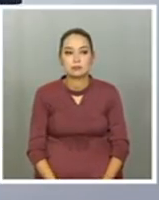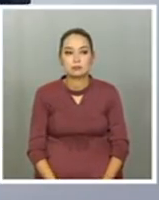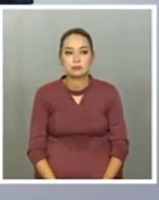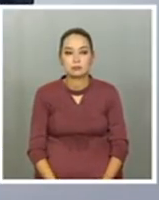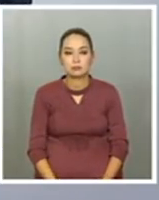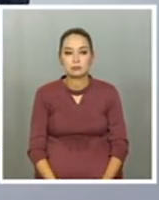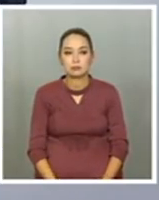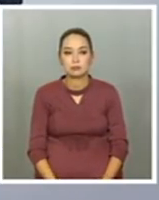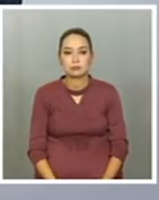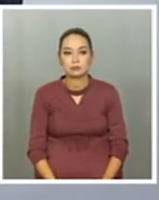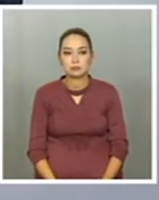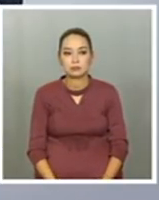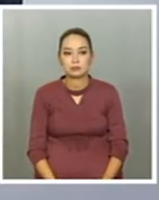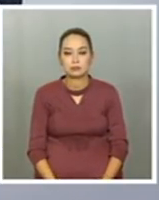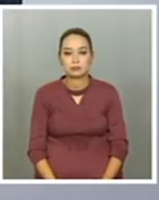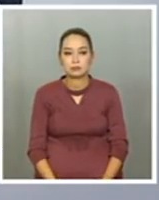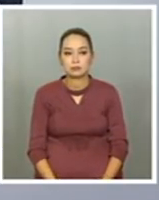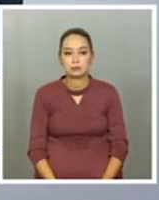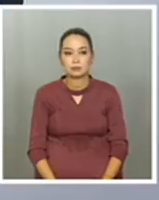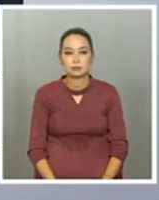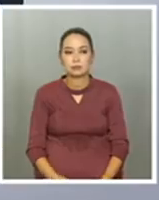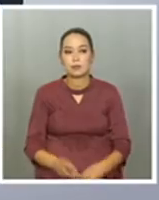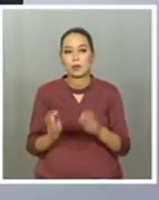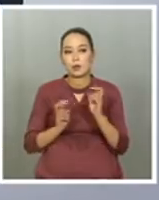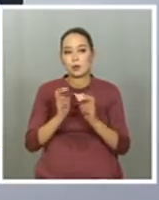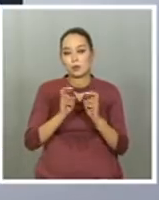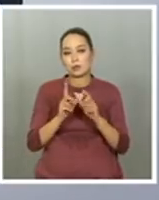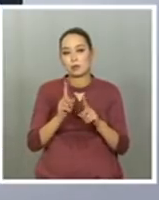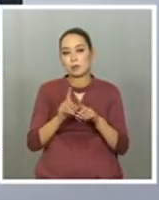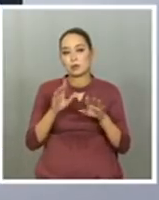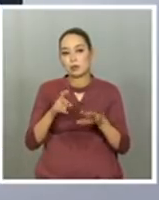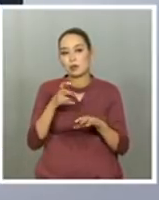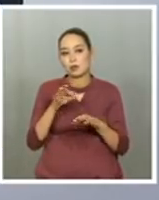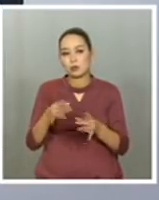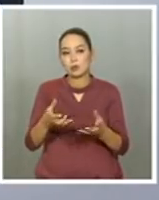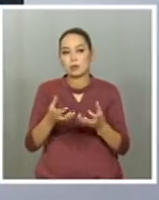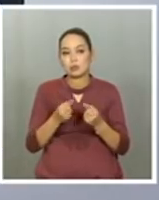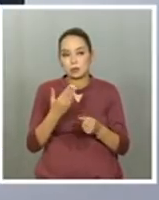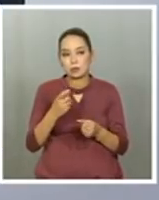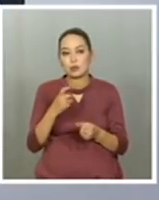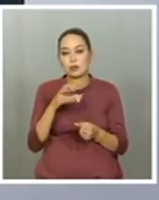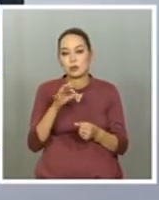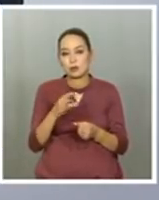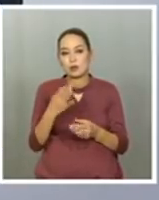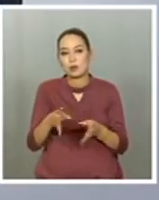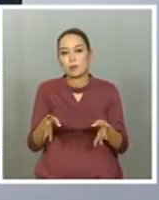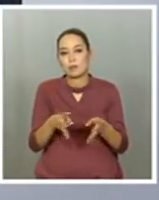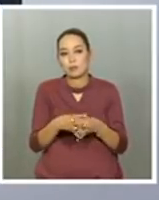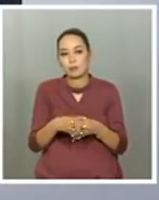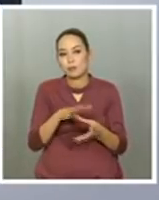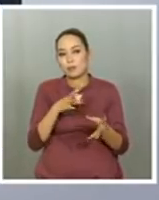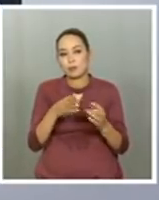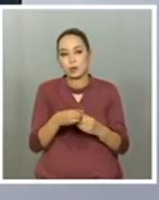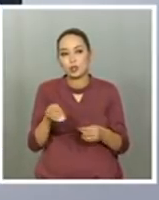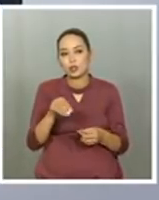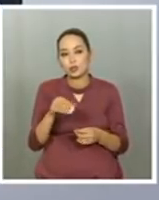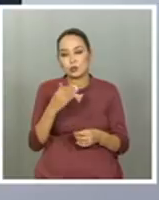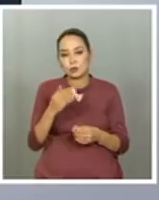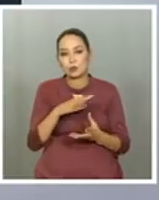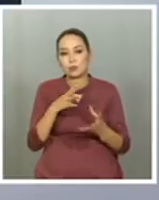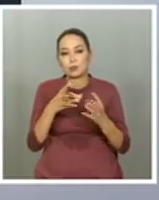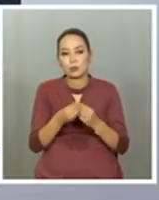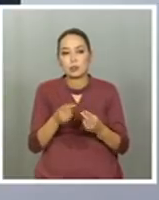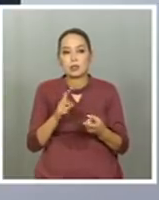аламыз. Өнеркәсіпте хлор газын алу үшін бізде хлордың қосылыстарынан тұздың мөлшері өте көп